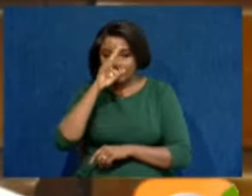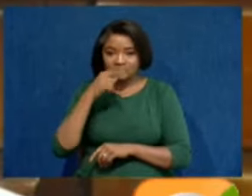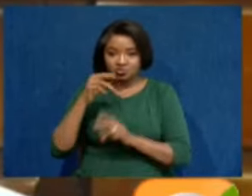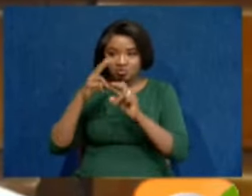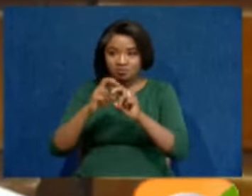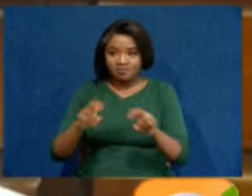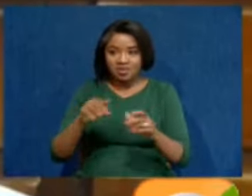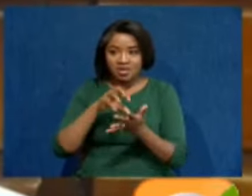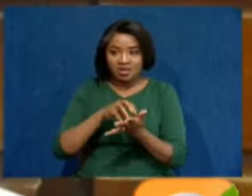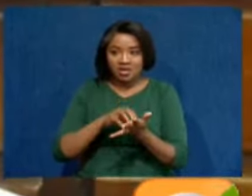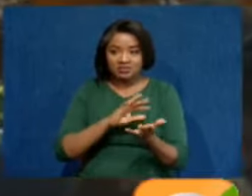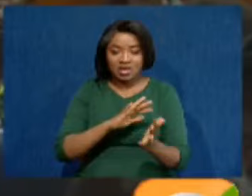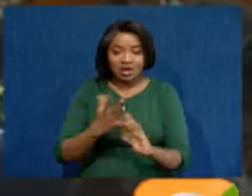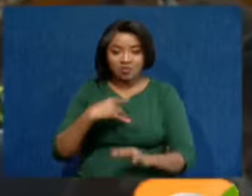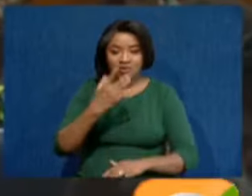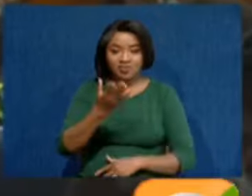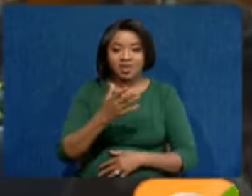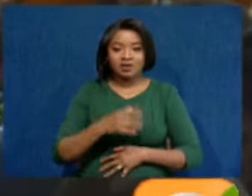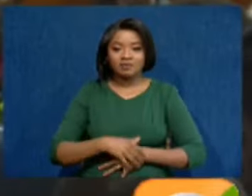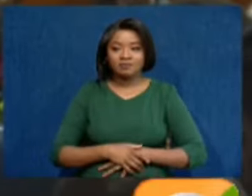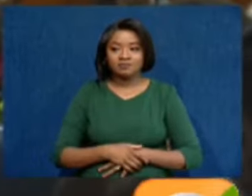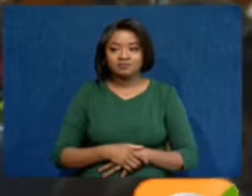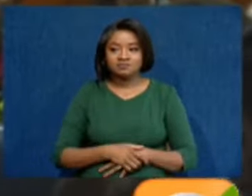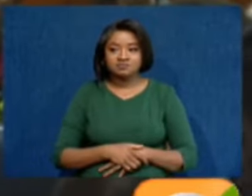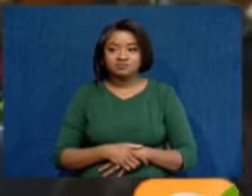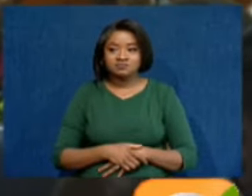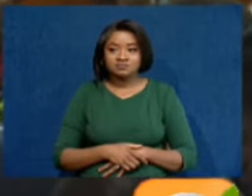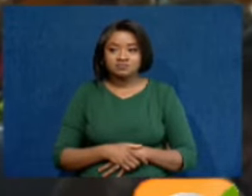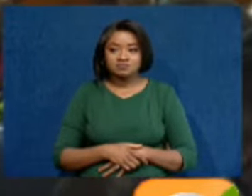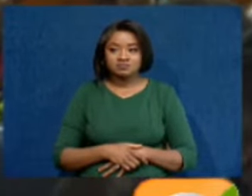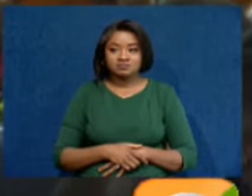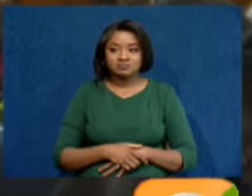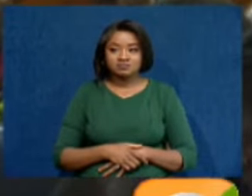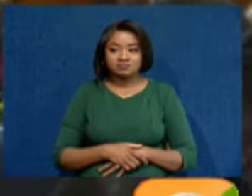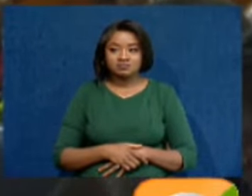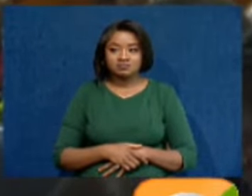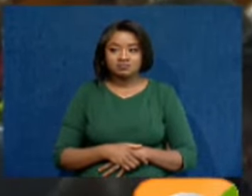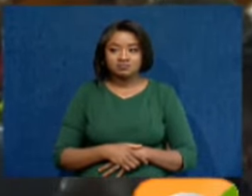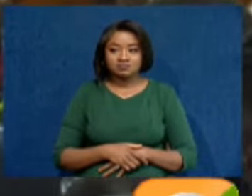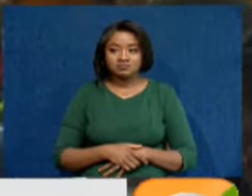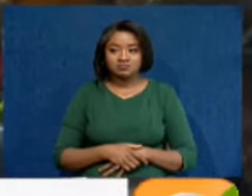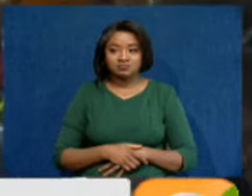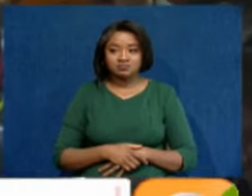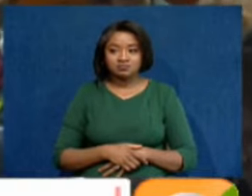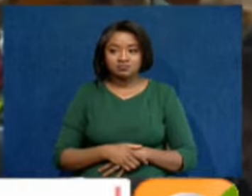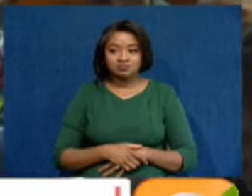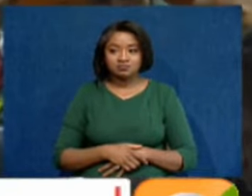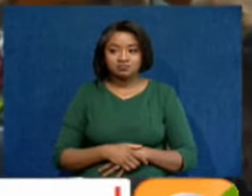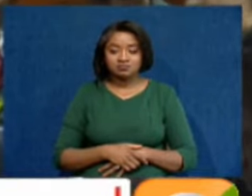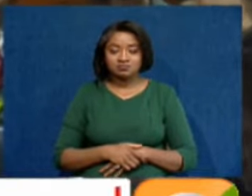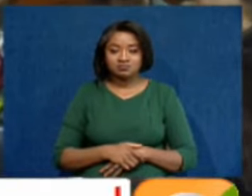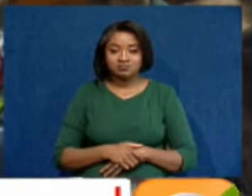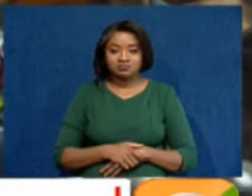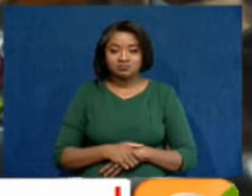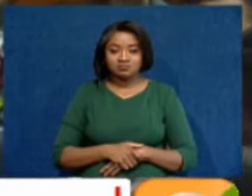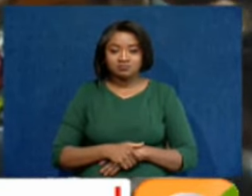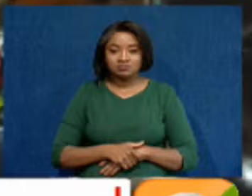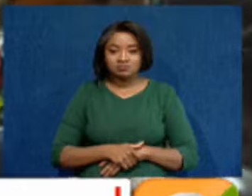kichunguza mauaji ya Shakahola. Alikuwa na afisa akakupa muda wa kujadiliana kweli?